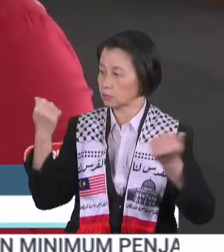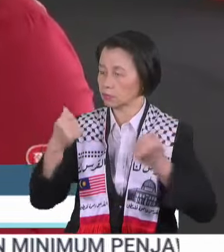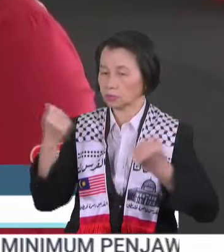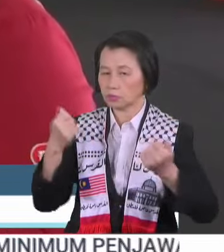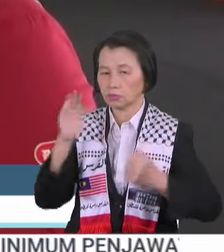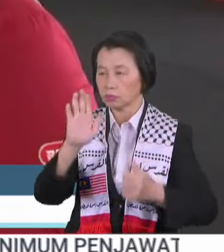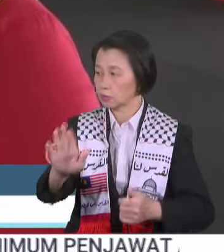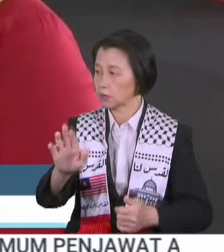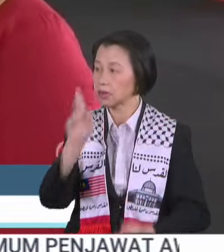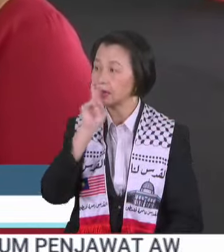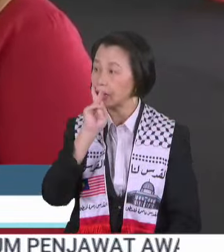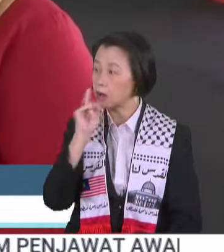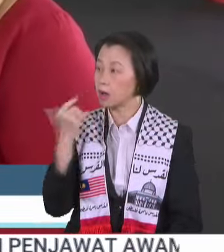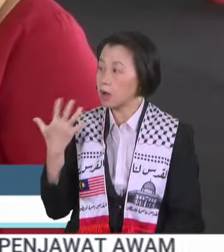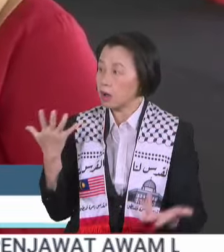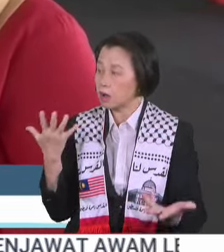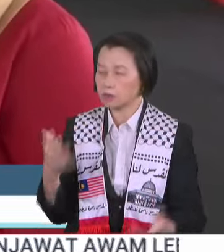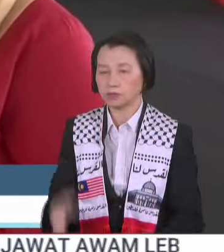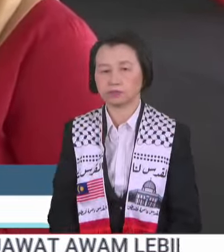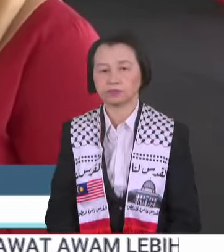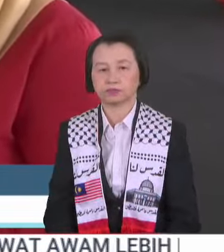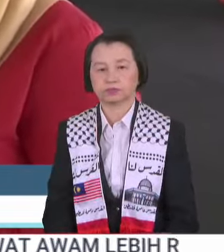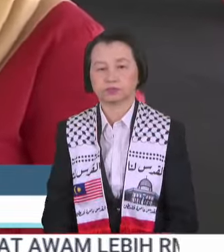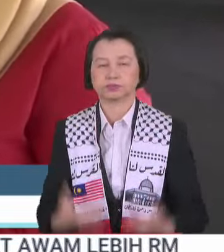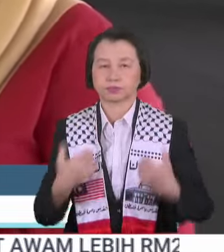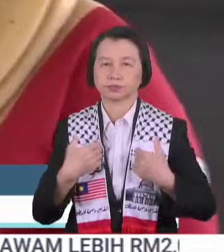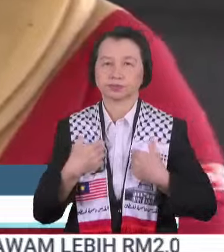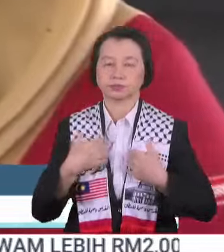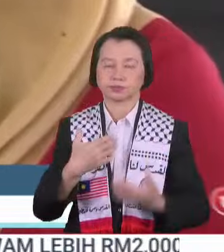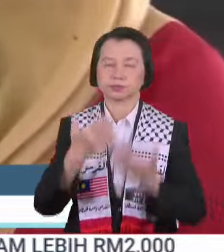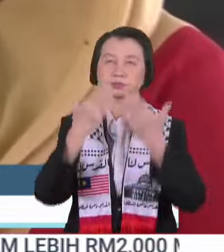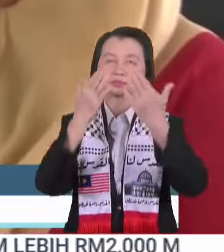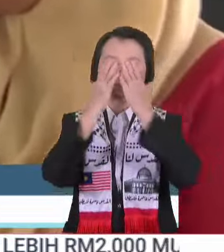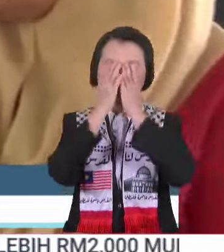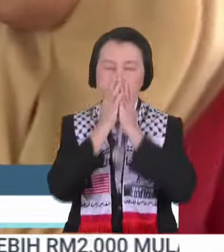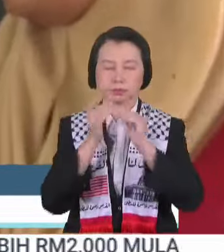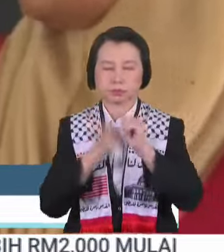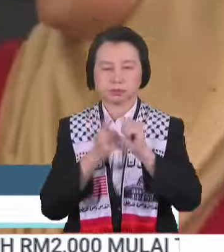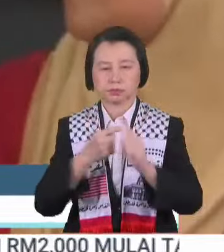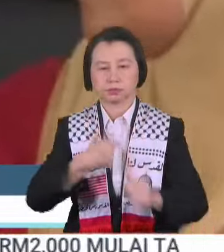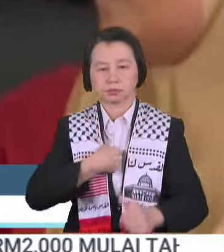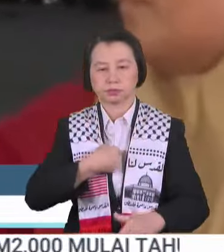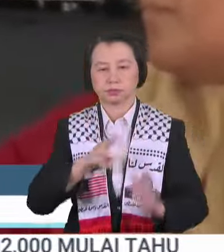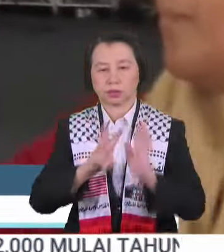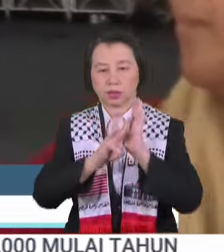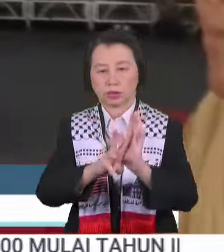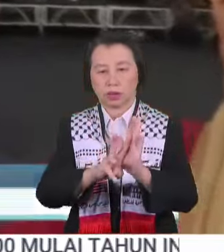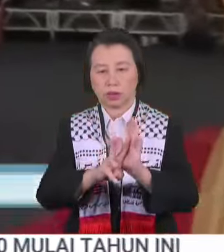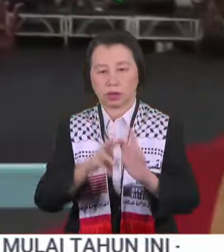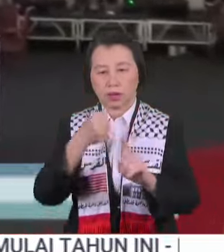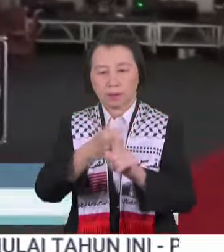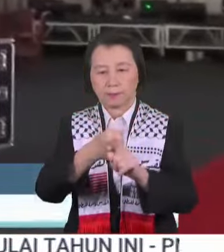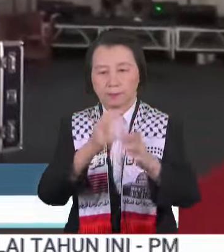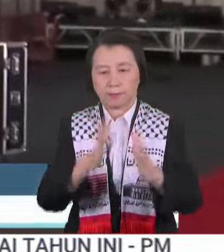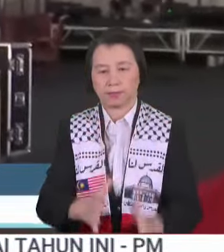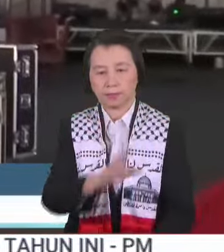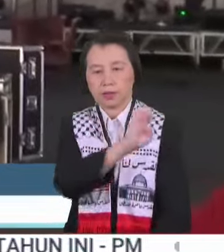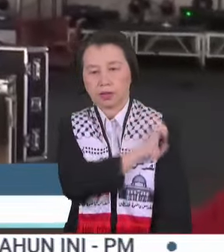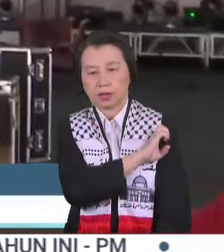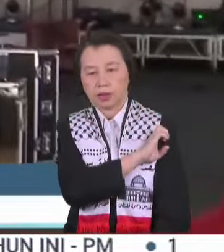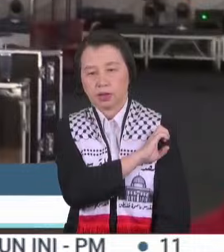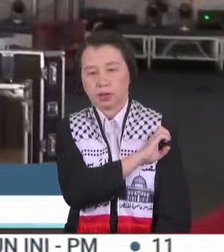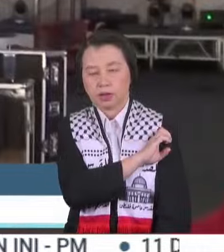di negeri Kedah ini? Okey, alhamdulillah. Pertama sekali, saya mewakili pengarah eksekutif Bina